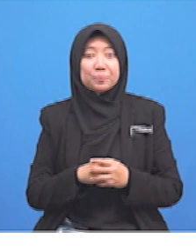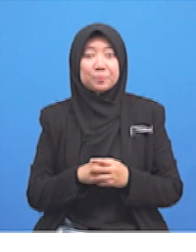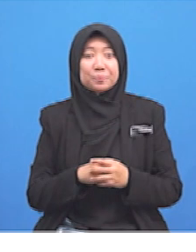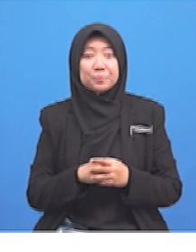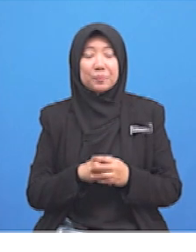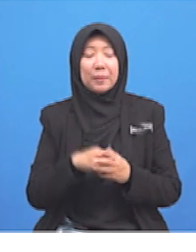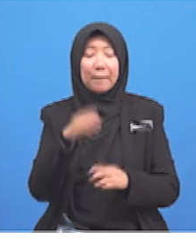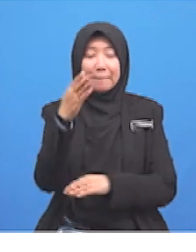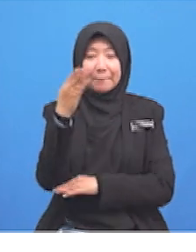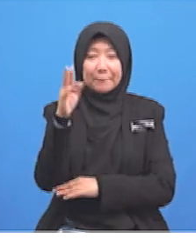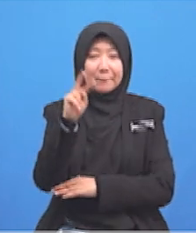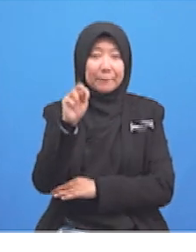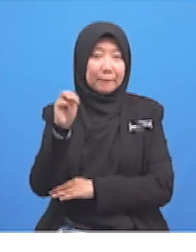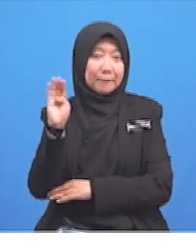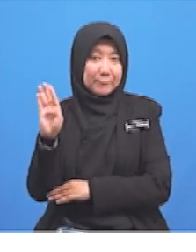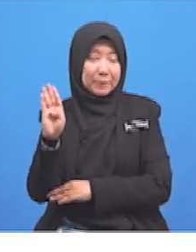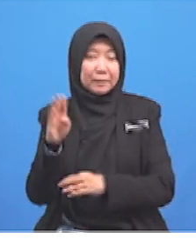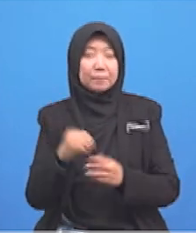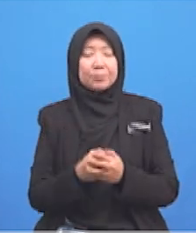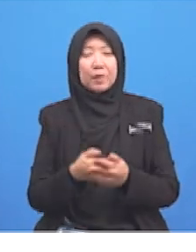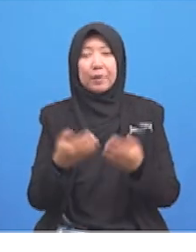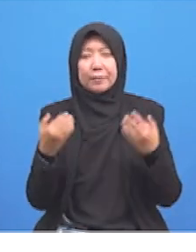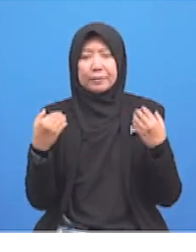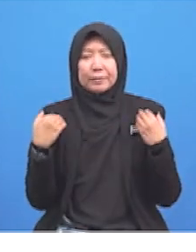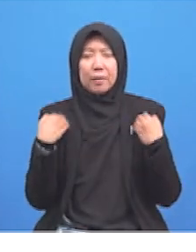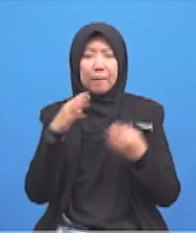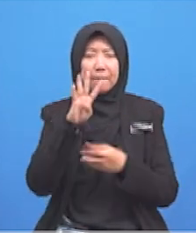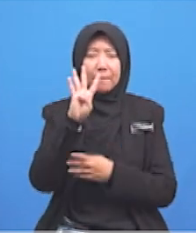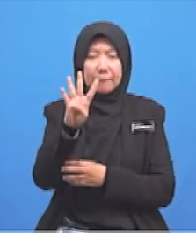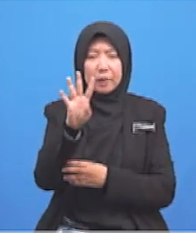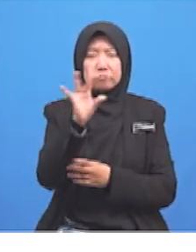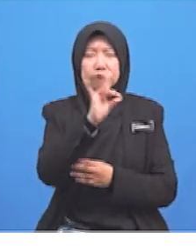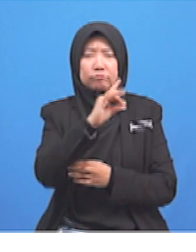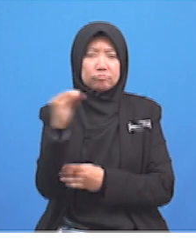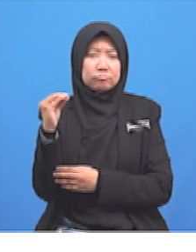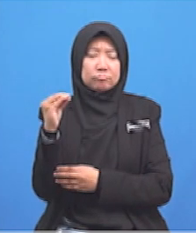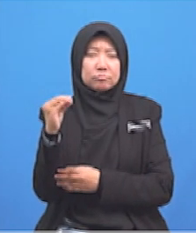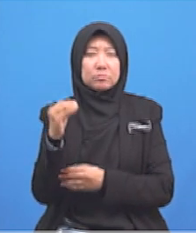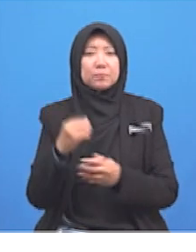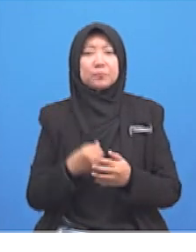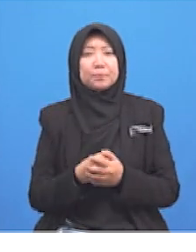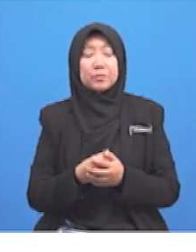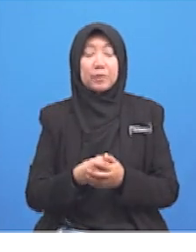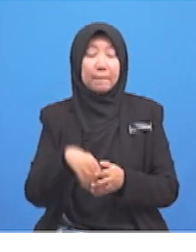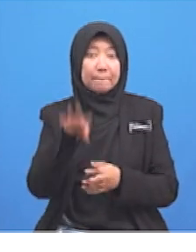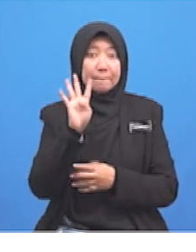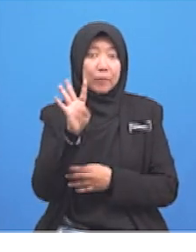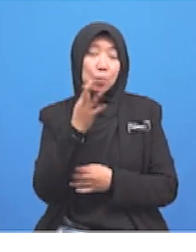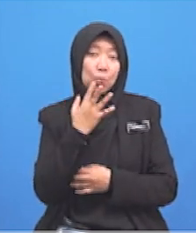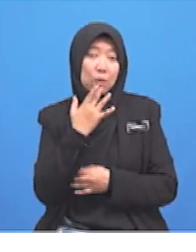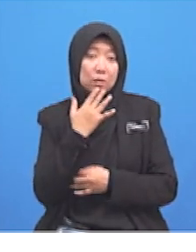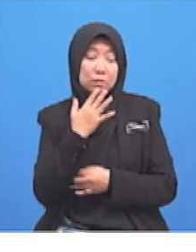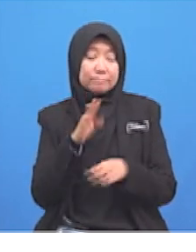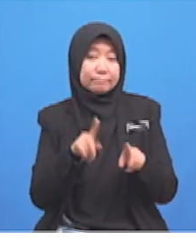Bendera negeri-negeri Melayu Bersekutu mempunyai 4 jalur yang terdiri daripada 4 warna